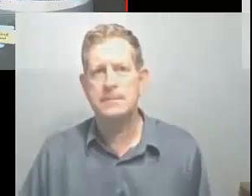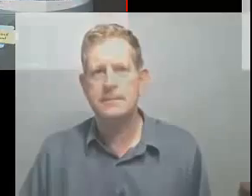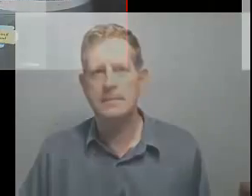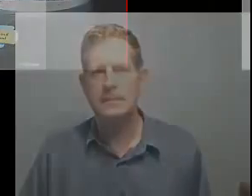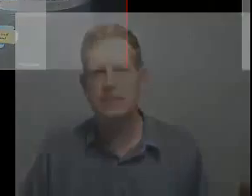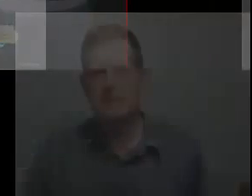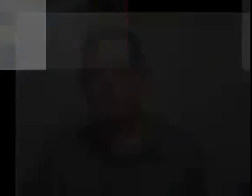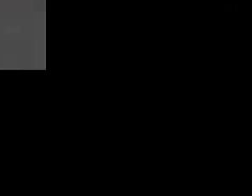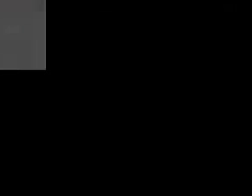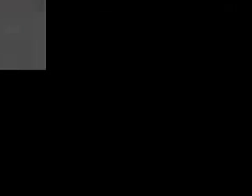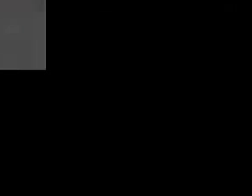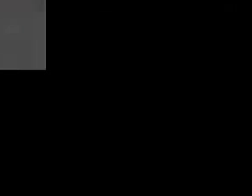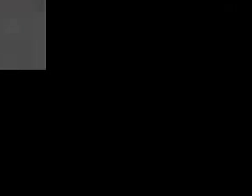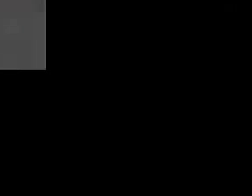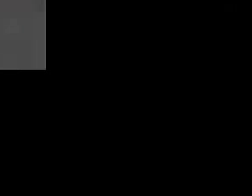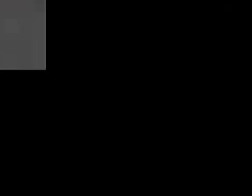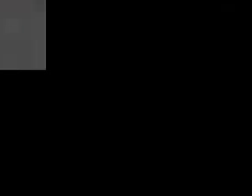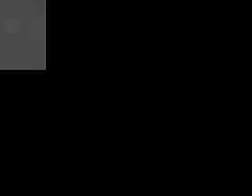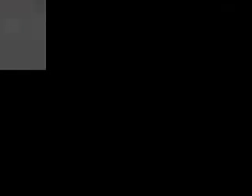après moi.